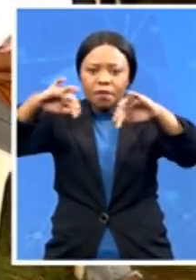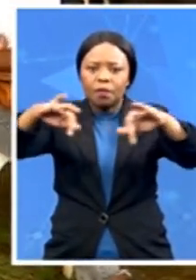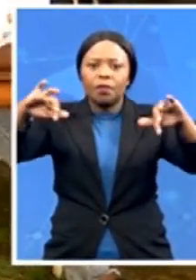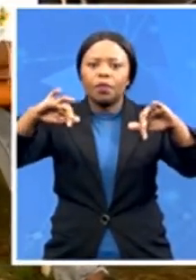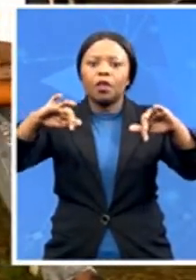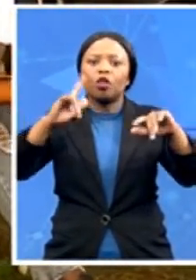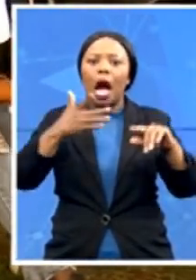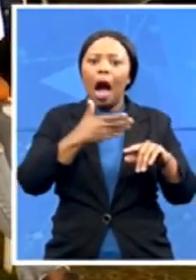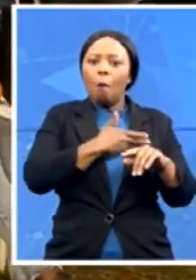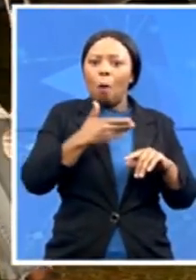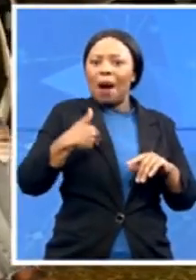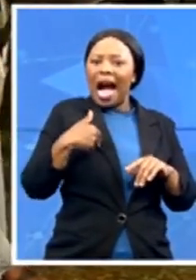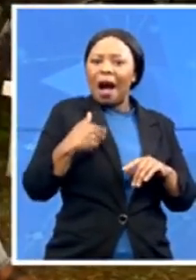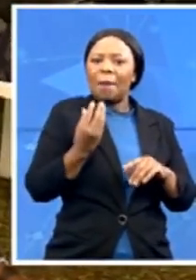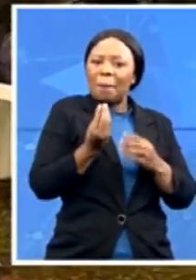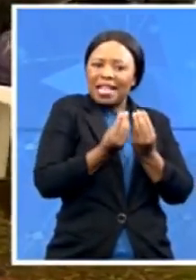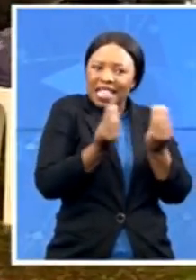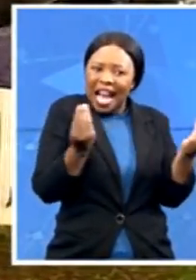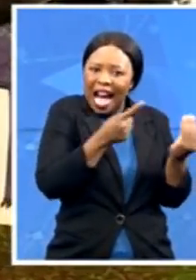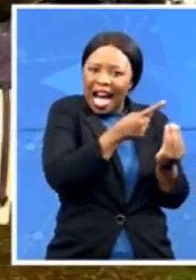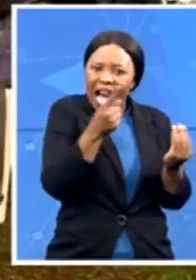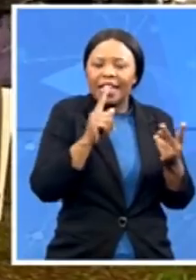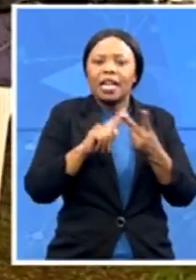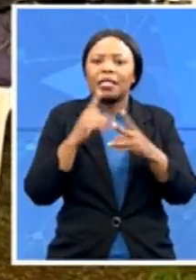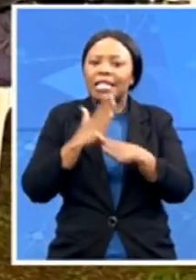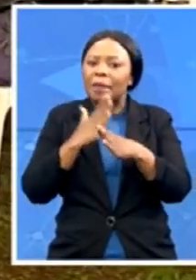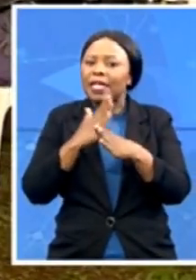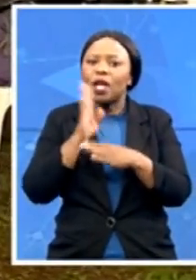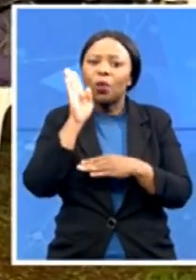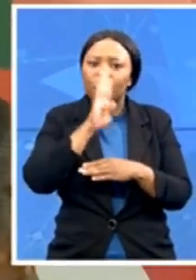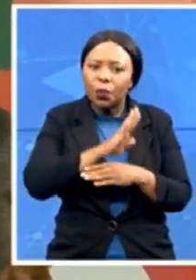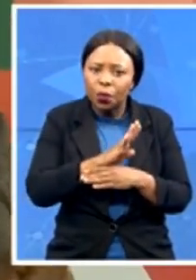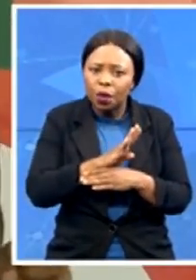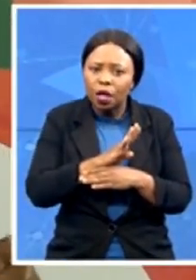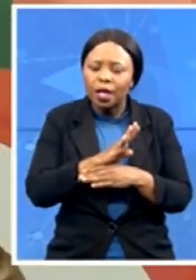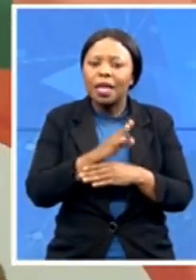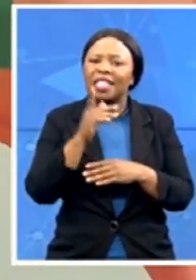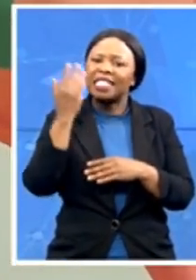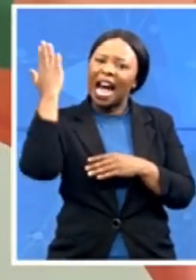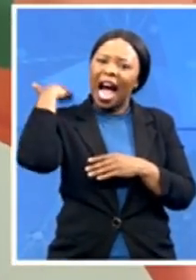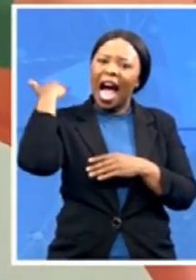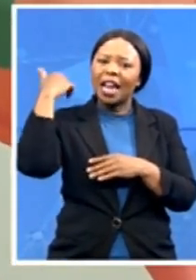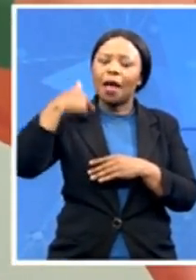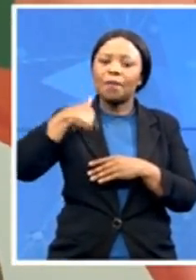misebenzi. Phaya ngaphambili ngondandisaphethe ndizibeke ngenkani ke phofu ngoko.